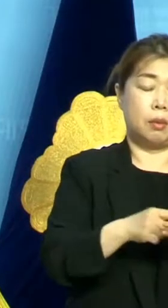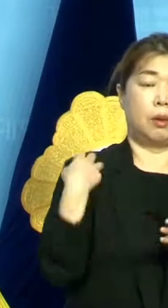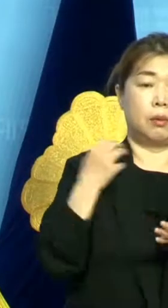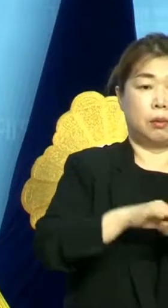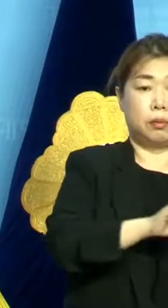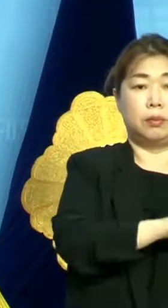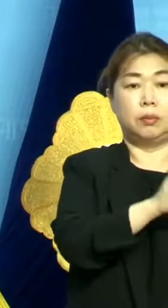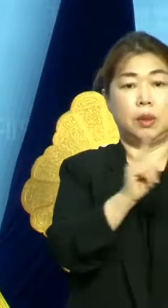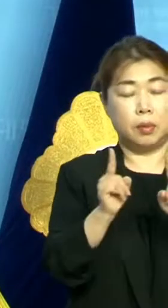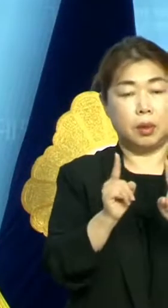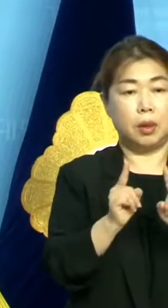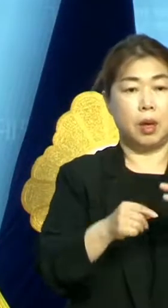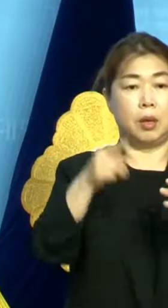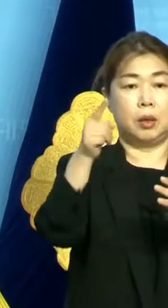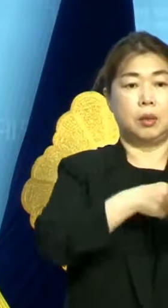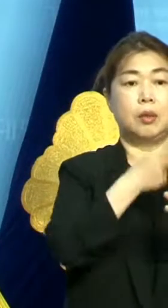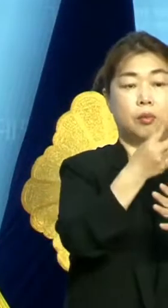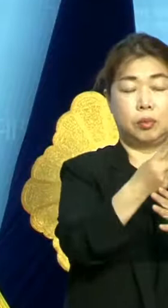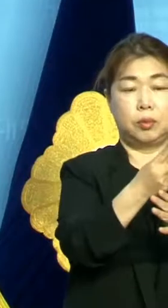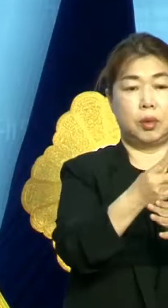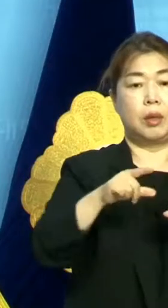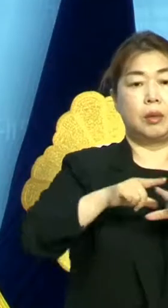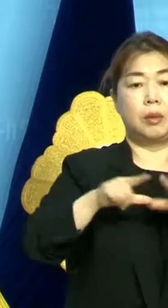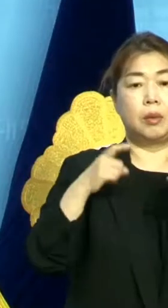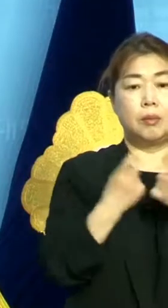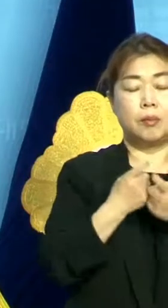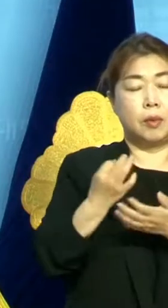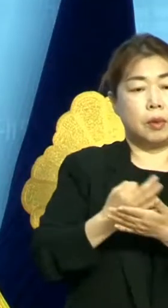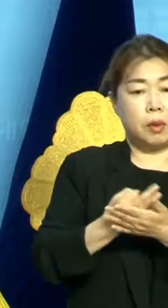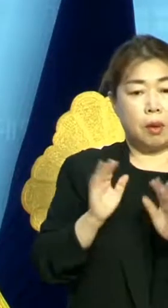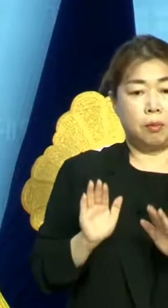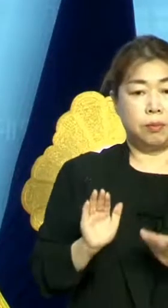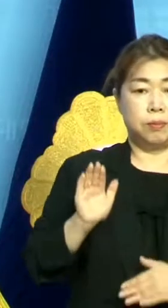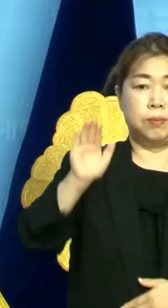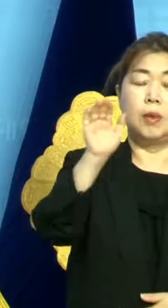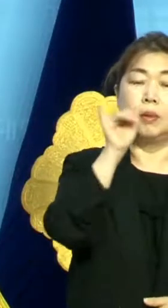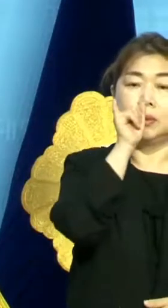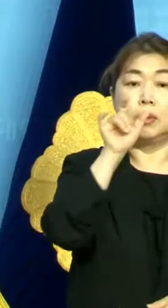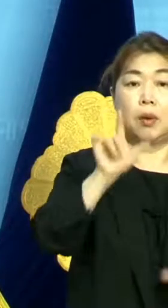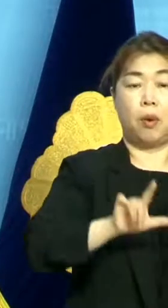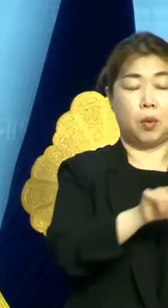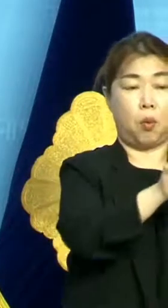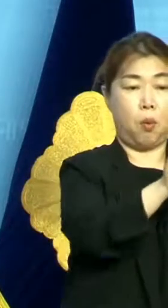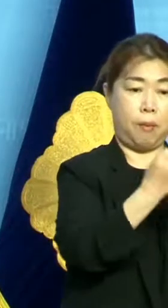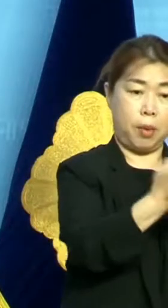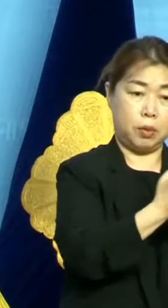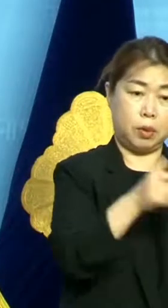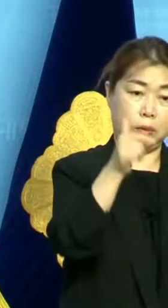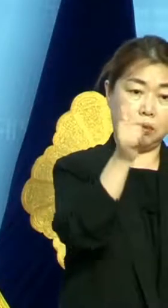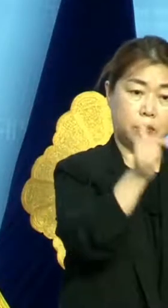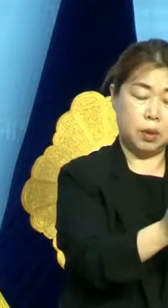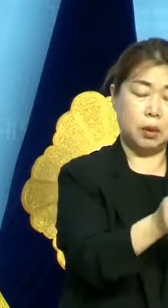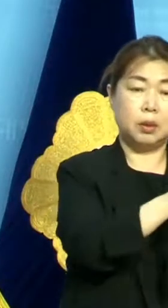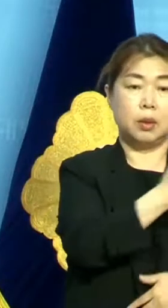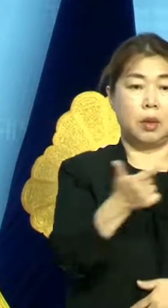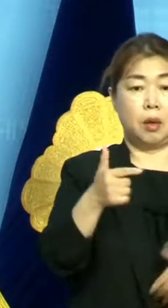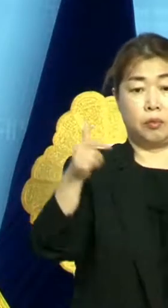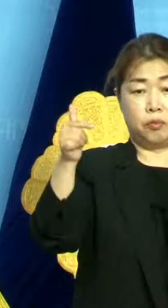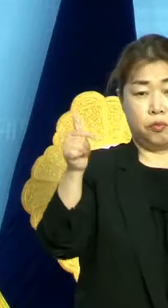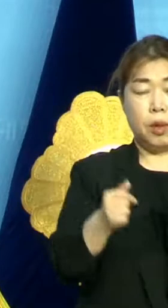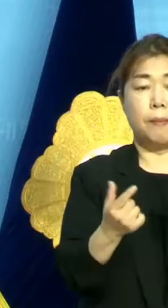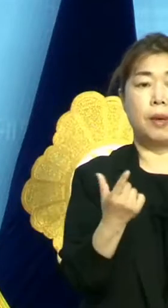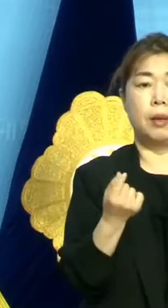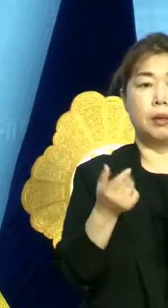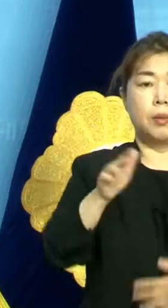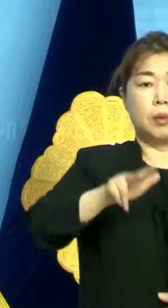4분기 gdp 에서 민간 소비는 유일하게 성장한 부문이 얻습니다 5 월 매출액 감소 비율이 큰 폭으로 줄어 들며